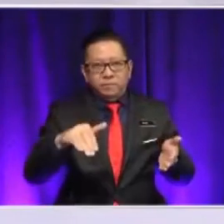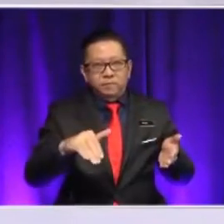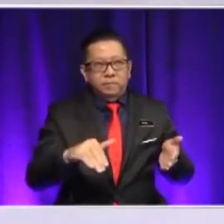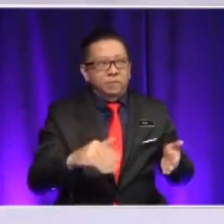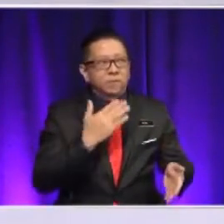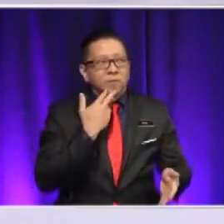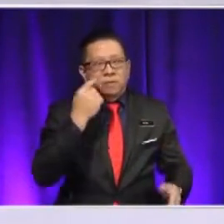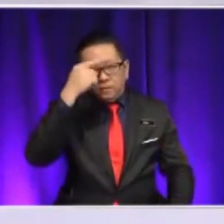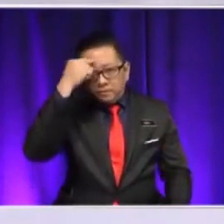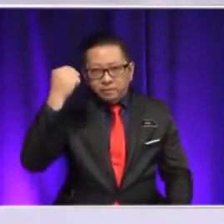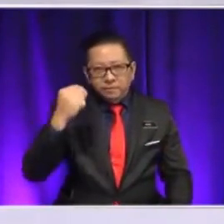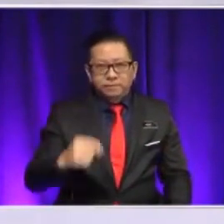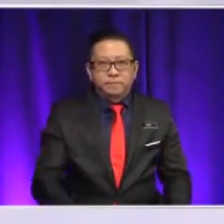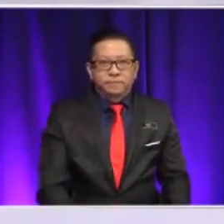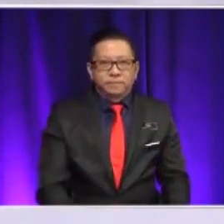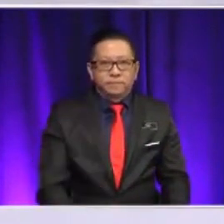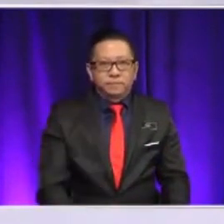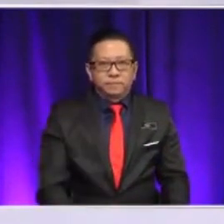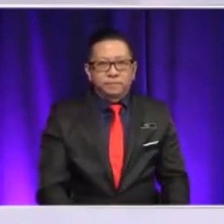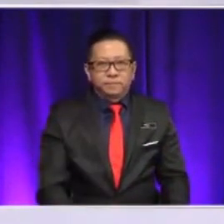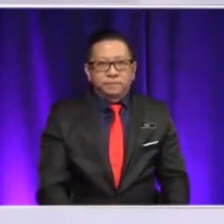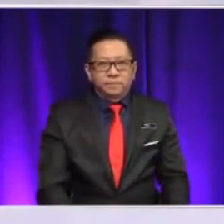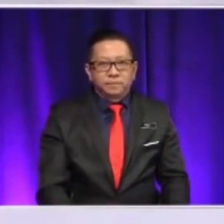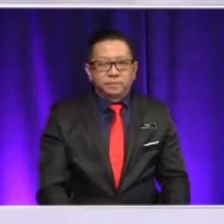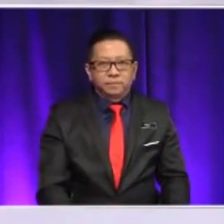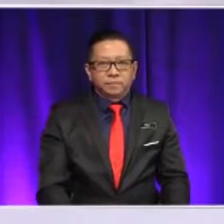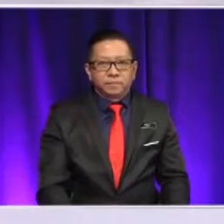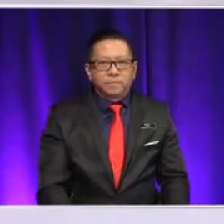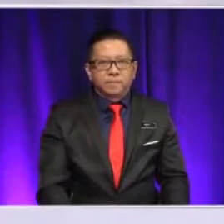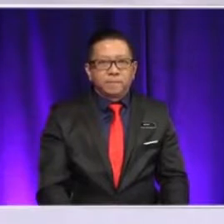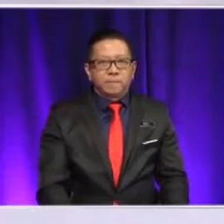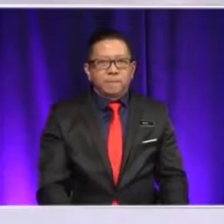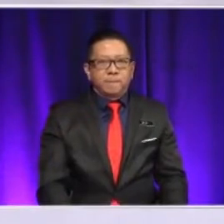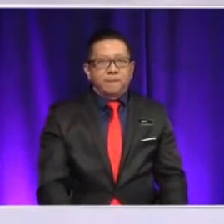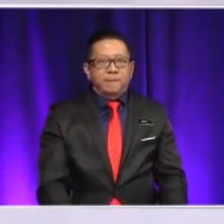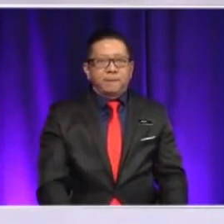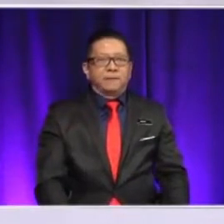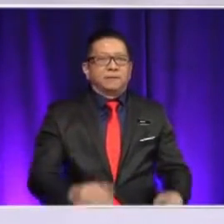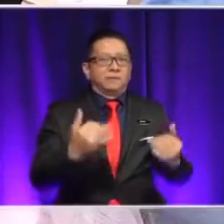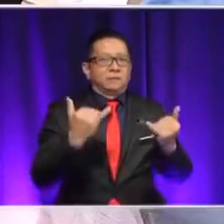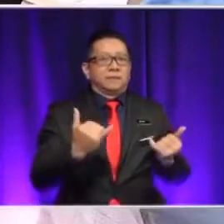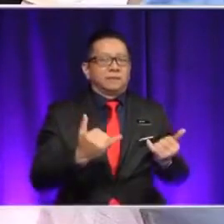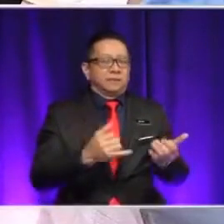aduh Masih sini kita tadi kau macam nih Teguh